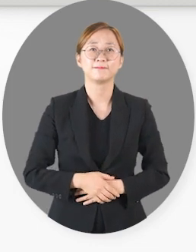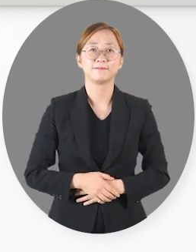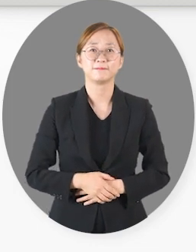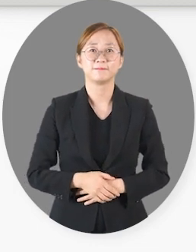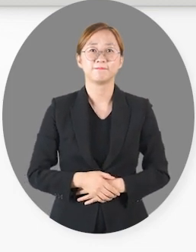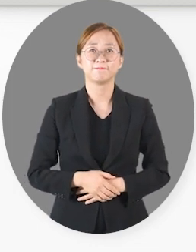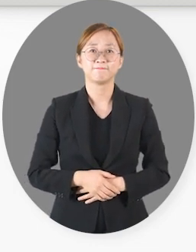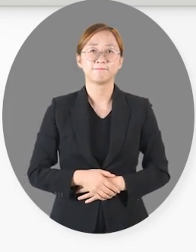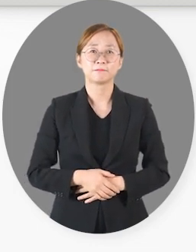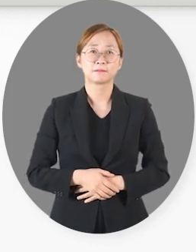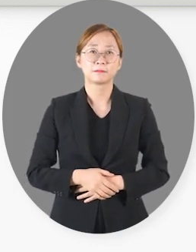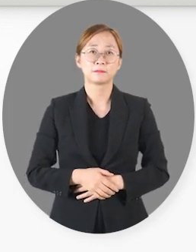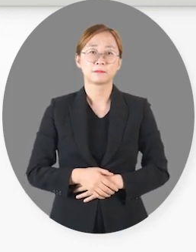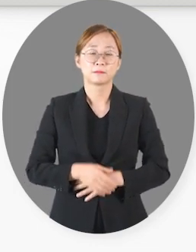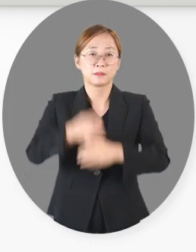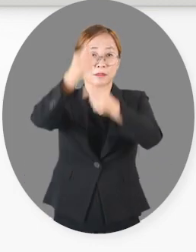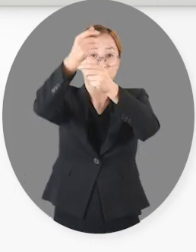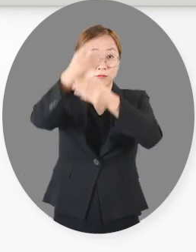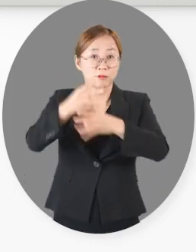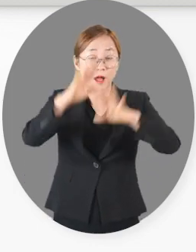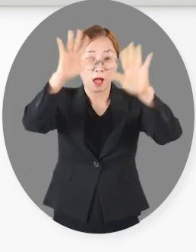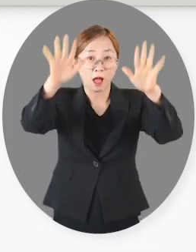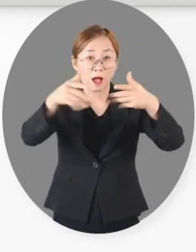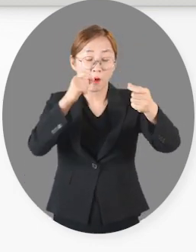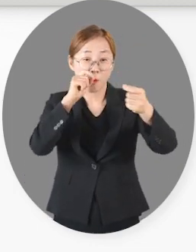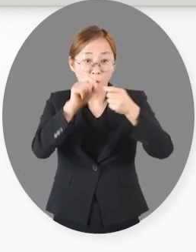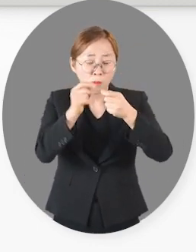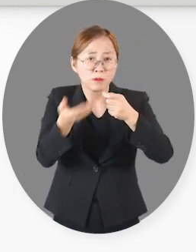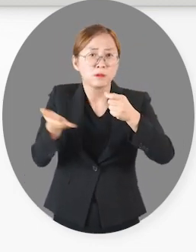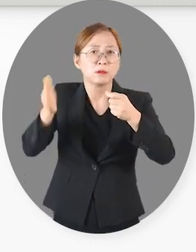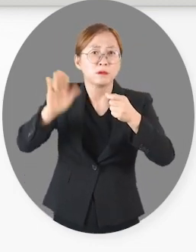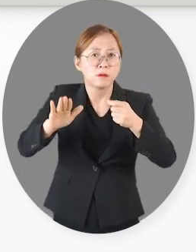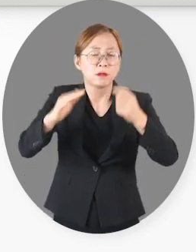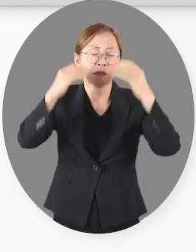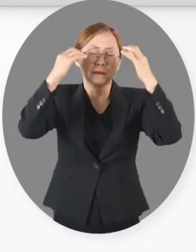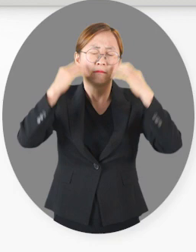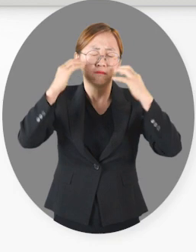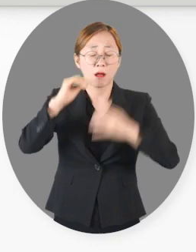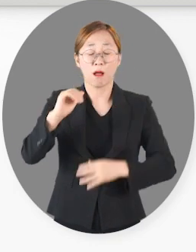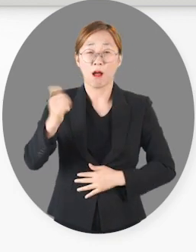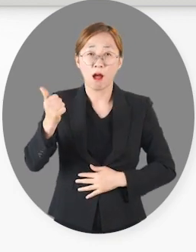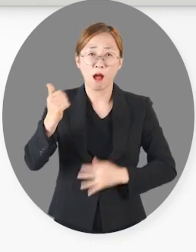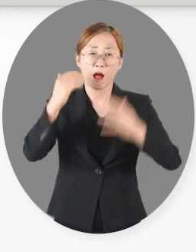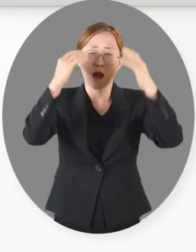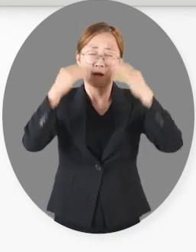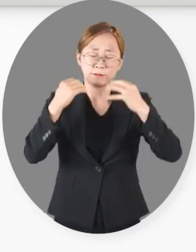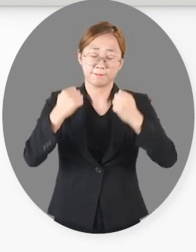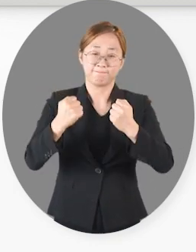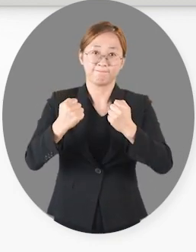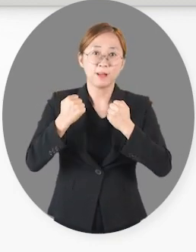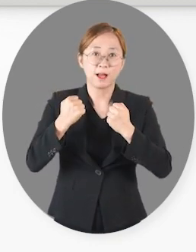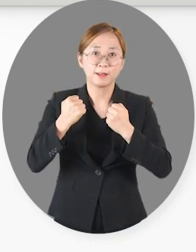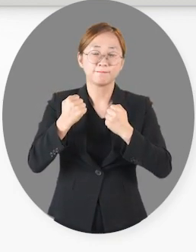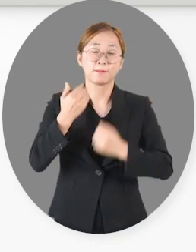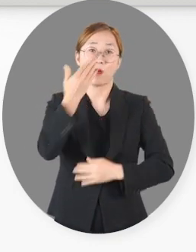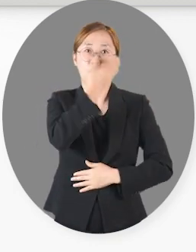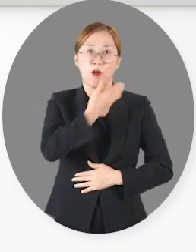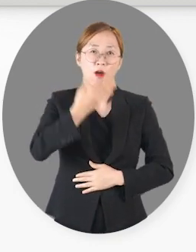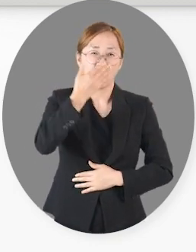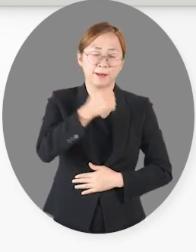무더위가 계속되는데요. 입추는 지났지만 여전히 더위가 가시지 않고 있는 만큼 이번